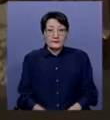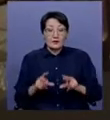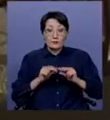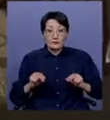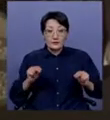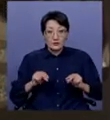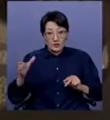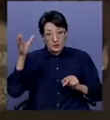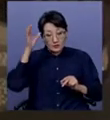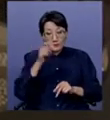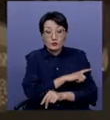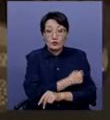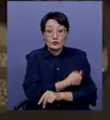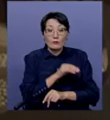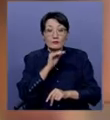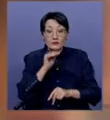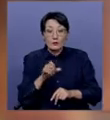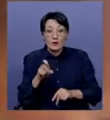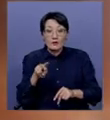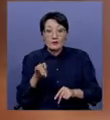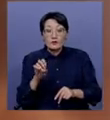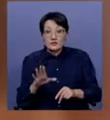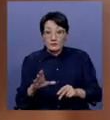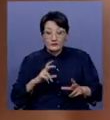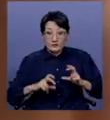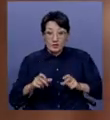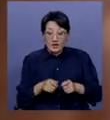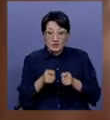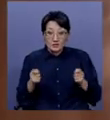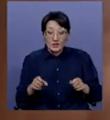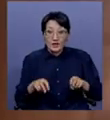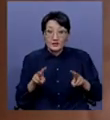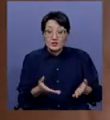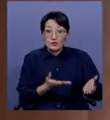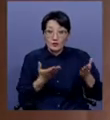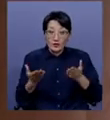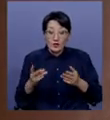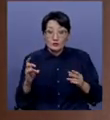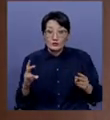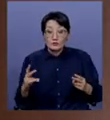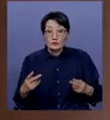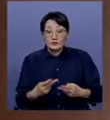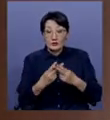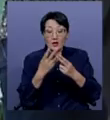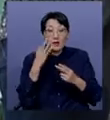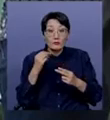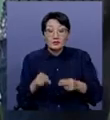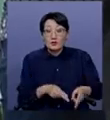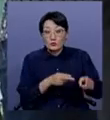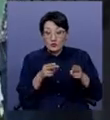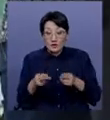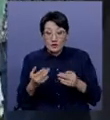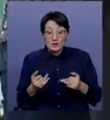Педагогика ғылымдарының докторы профессор Гүлтас Құрманбай Назарбаев университеті ашылғанда арнайы шақыртумен елордаға Алматыдан қоныс аударған.